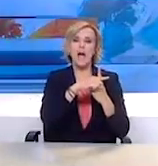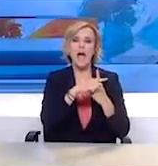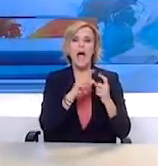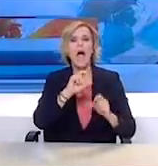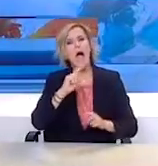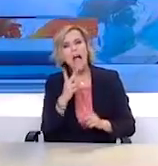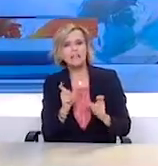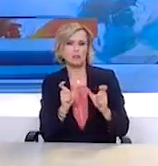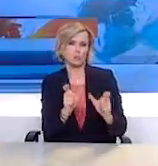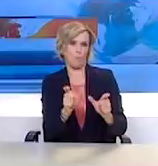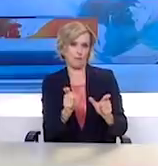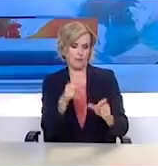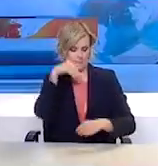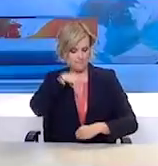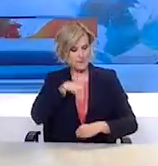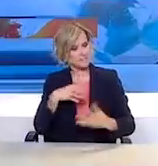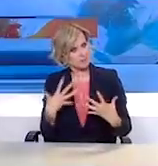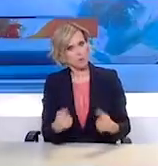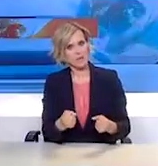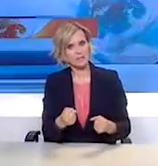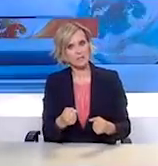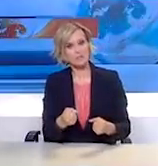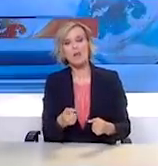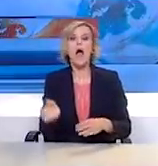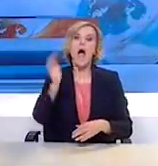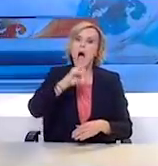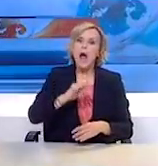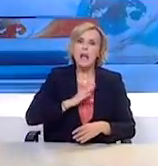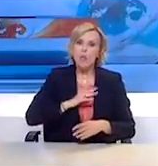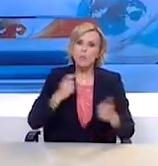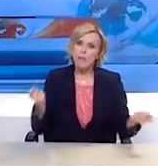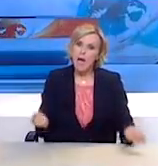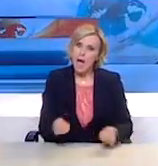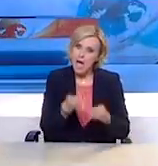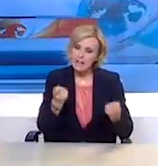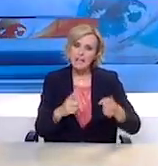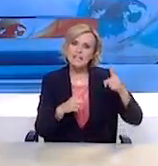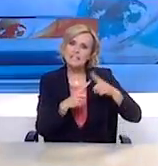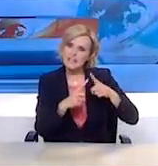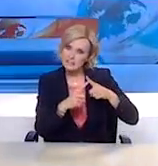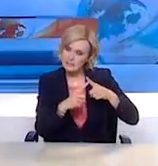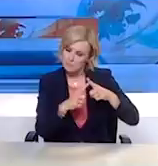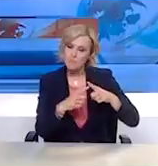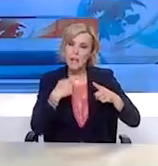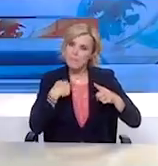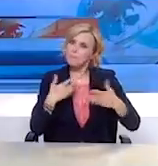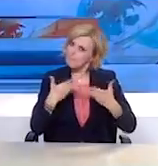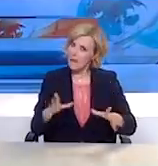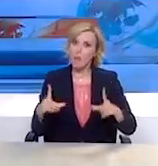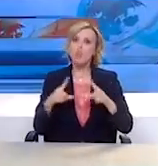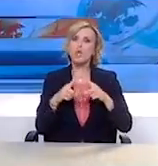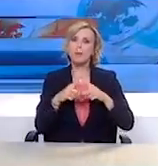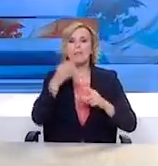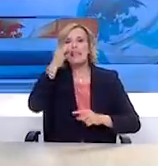αυτά τα που δείχνουν την ανοσία, και κάποιους ο οποίος τους έχασε το τεστ. Και εμείς δοκιμάσαμε κάποια κινέζικα τεστ, αλλά θα υπάρχουν και άλλα τεστ στην